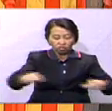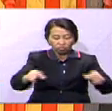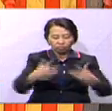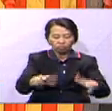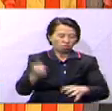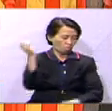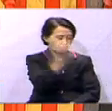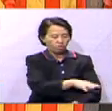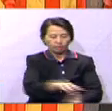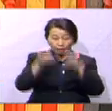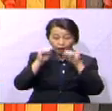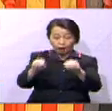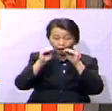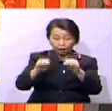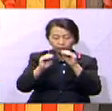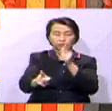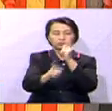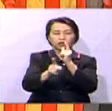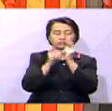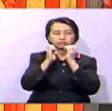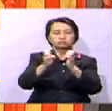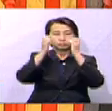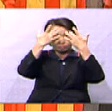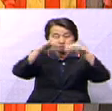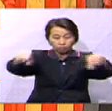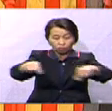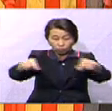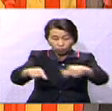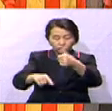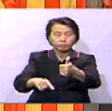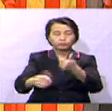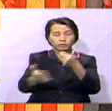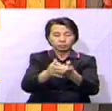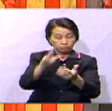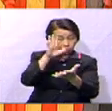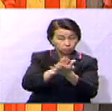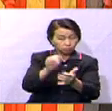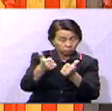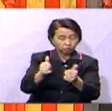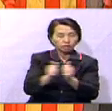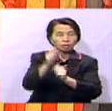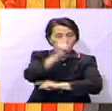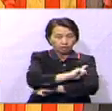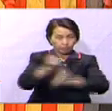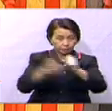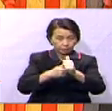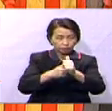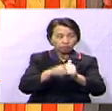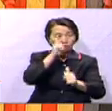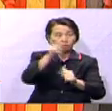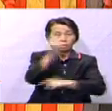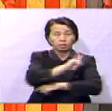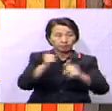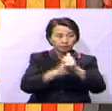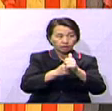kita buang. Kita ajar dia sampai betul-betul dia pandai menggoreng. Sampai dia yakin dengan perniagaan dia pada hari pertama. Sebenarnya hari